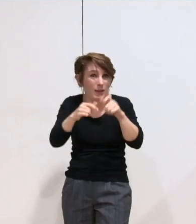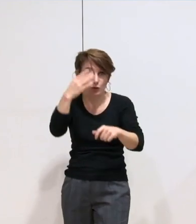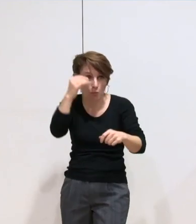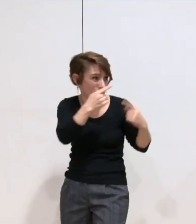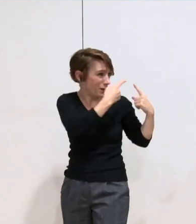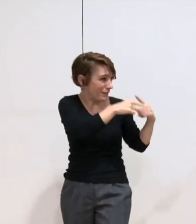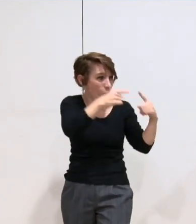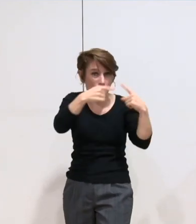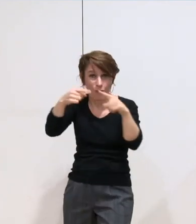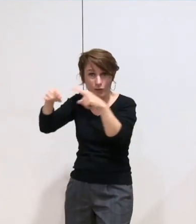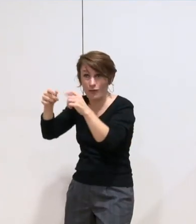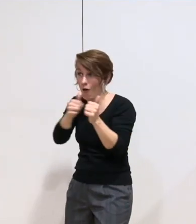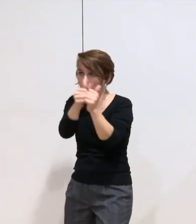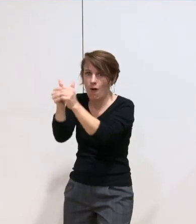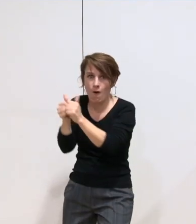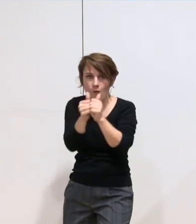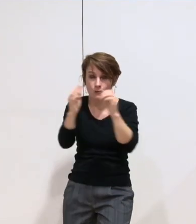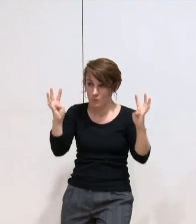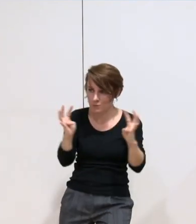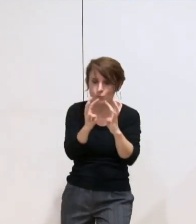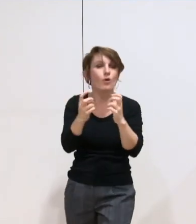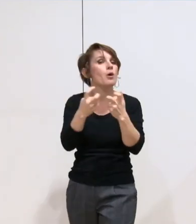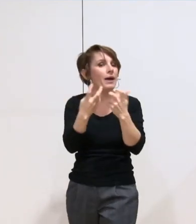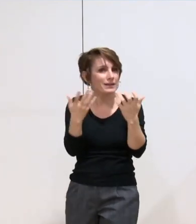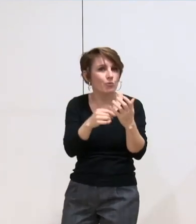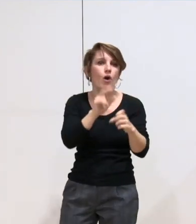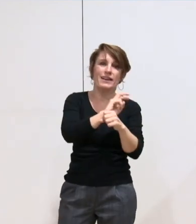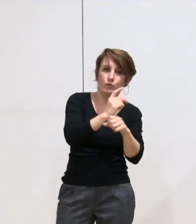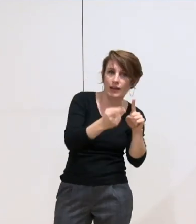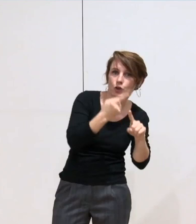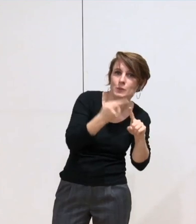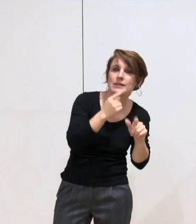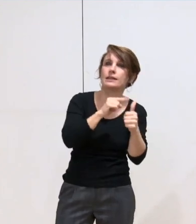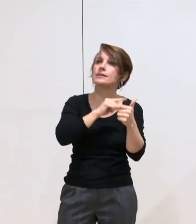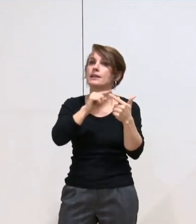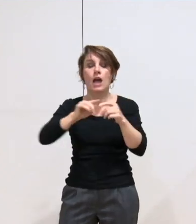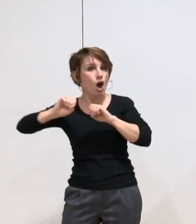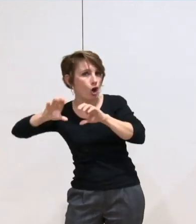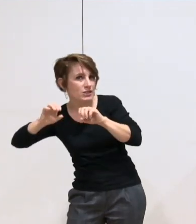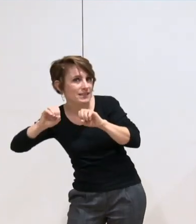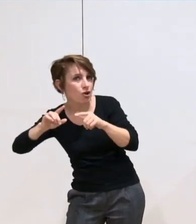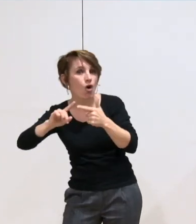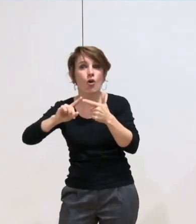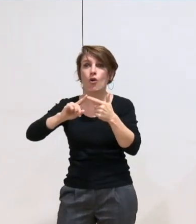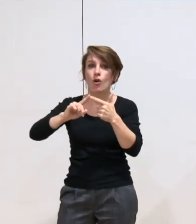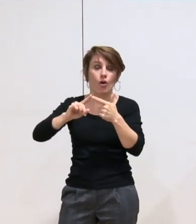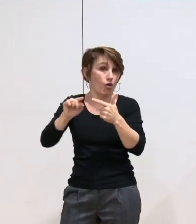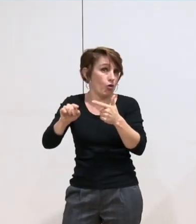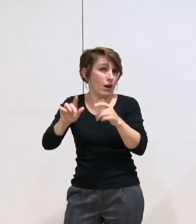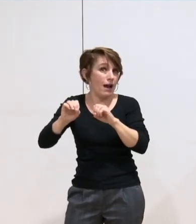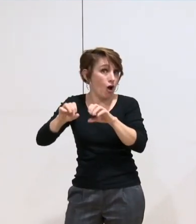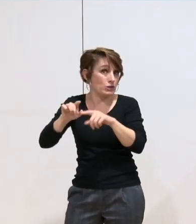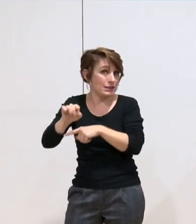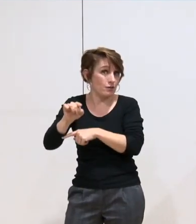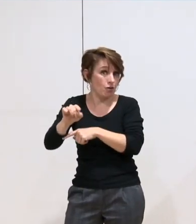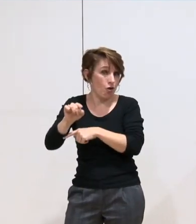nature différente, par exemple un éducateur spécialisé, par exemple un enseignant qui, jusqu'à plus simple informé, n'interviennent